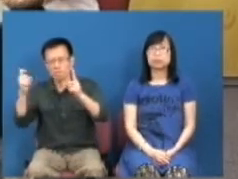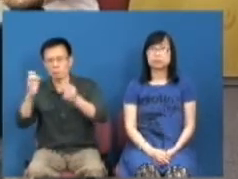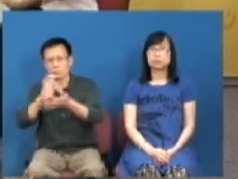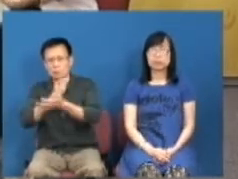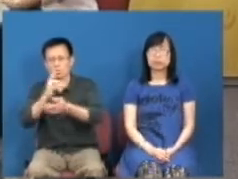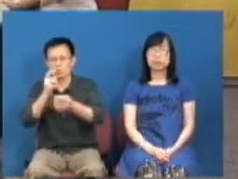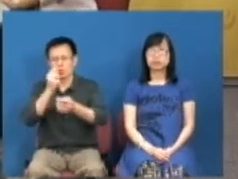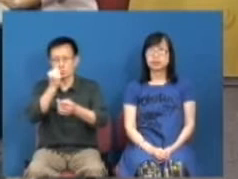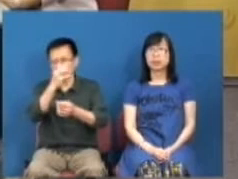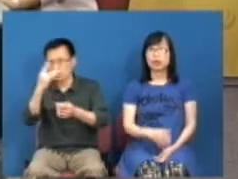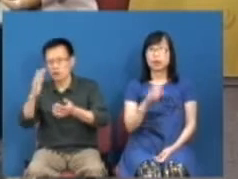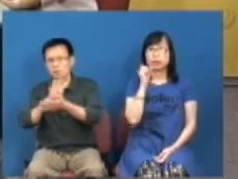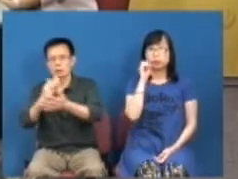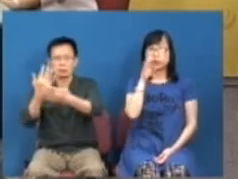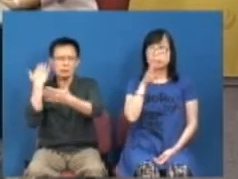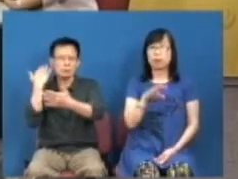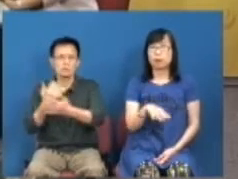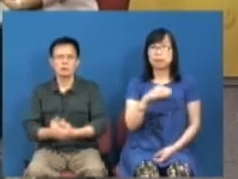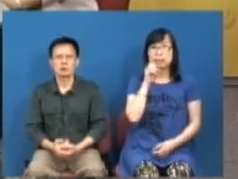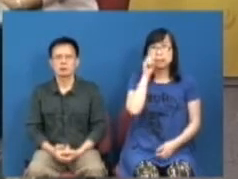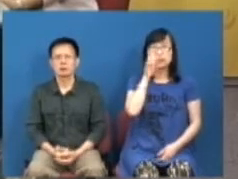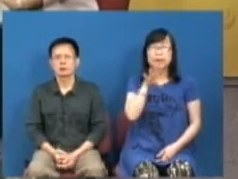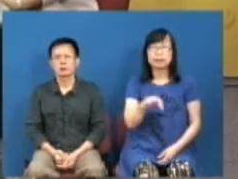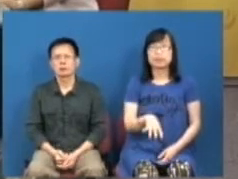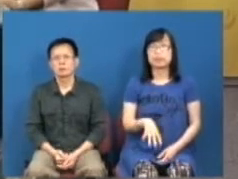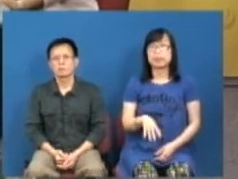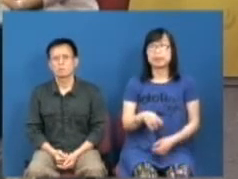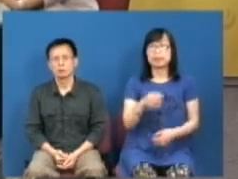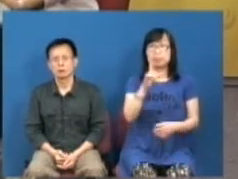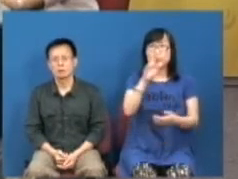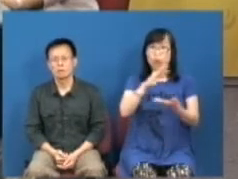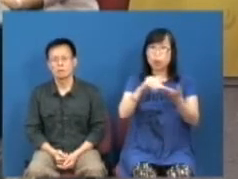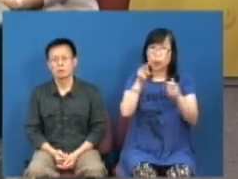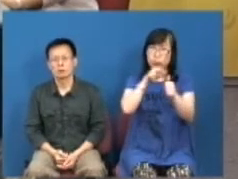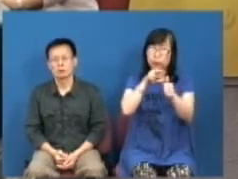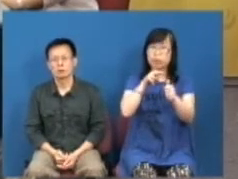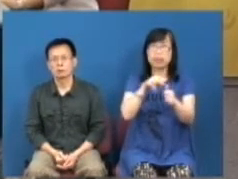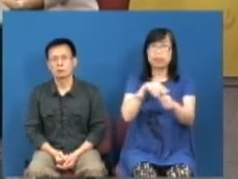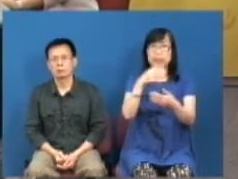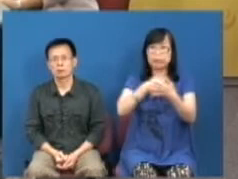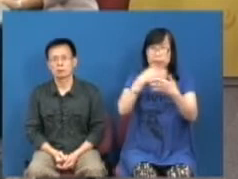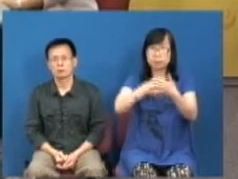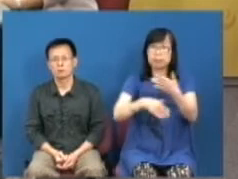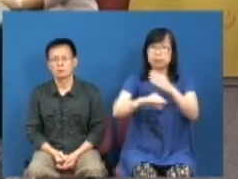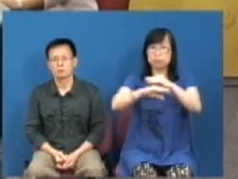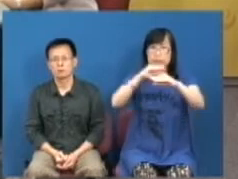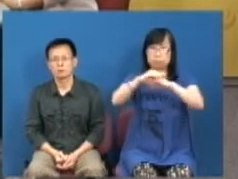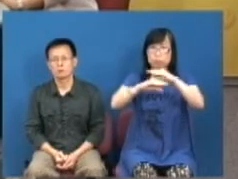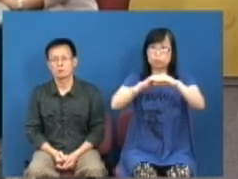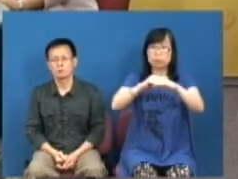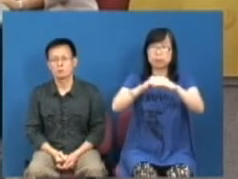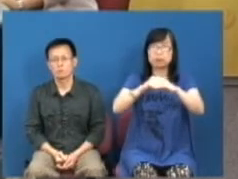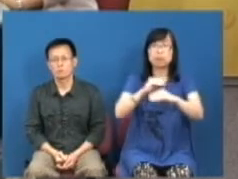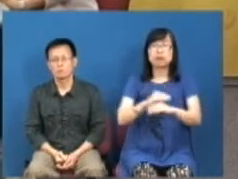十幾年前。 即係佢哋都係有啲即係建議話，即係點樣去好完善咁管理，減少即係建築物即係嘅措